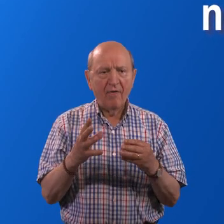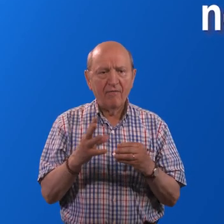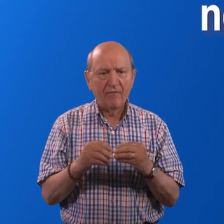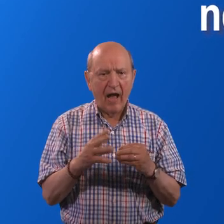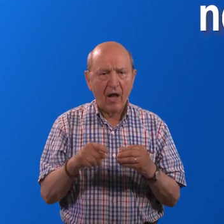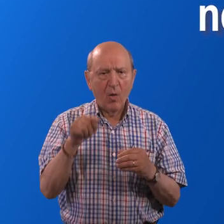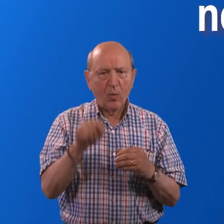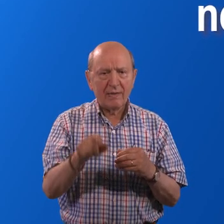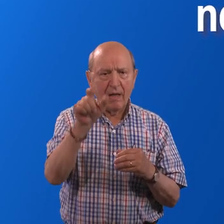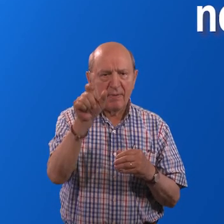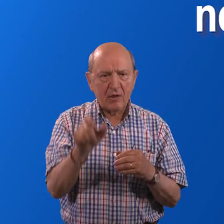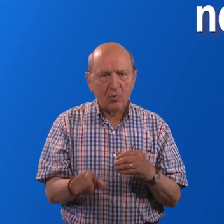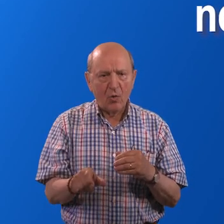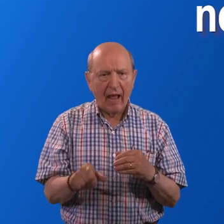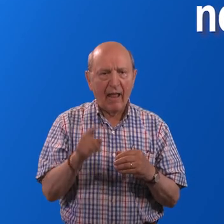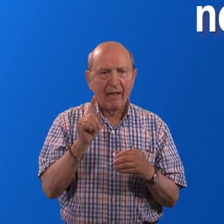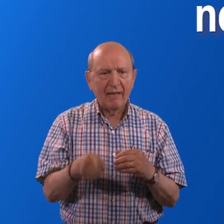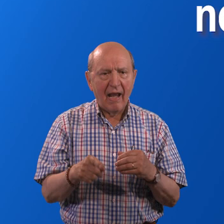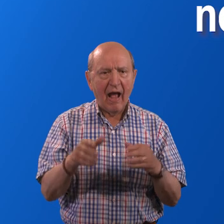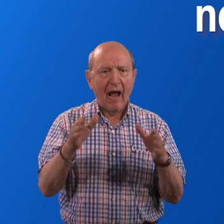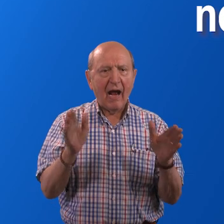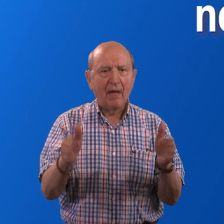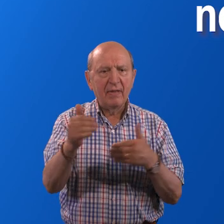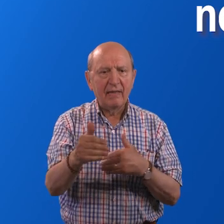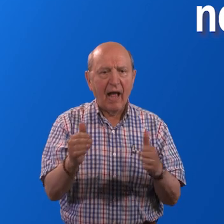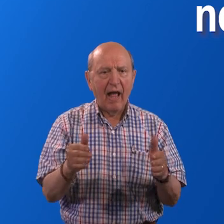Cosa fa il signor Rossi nella cabina elettorale